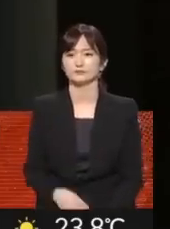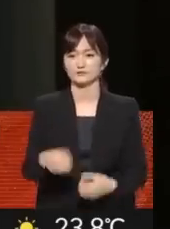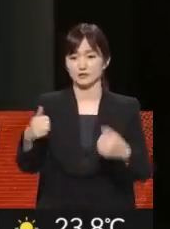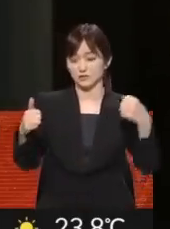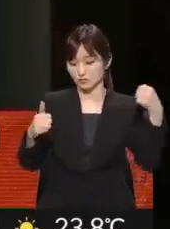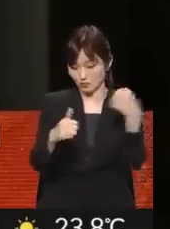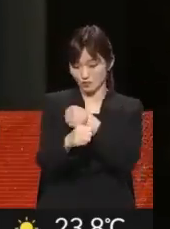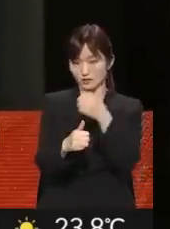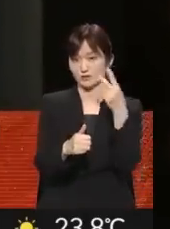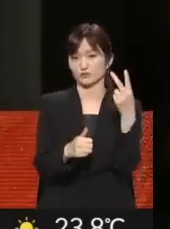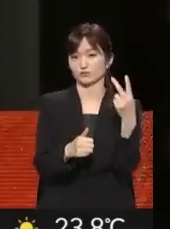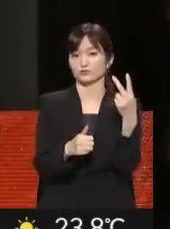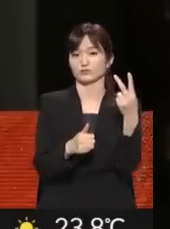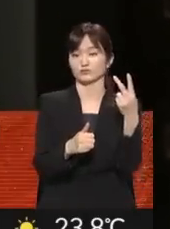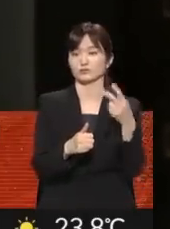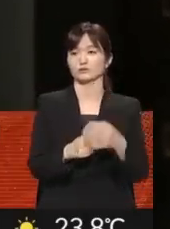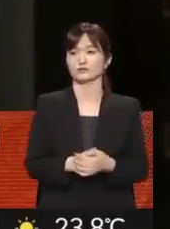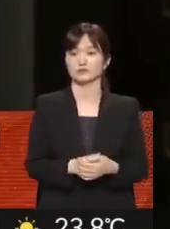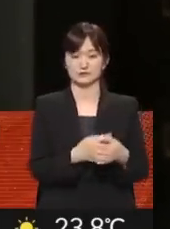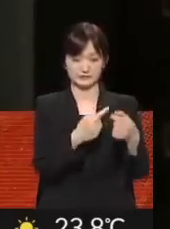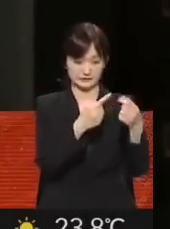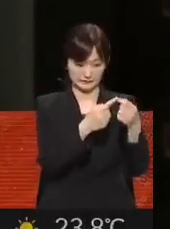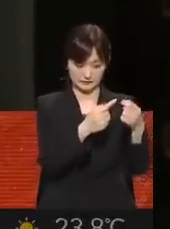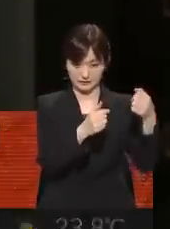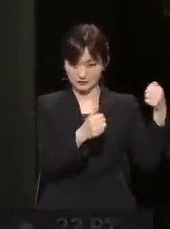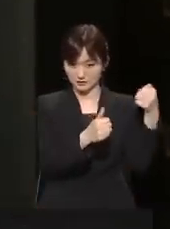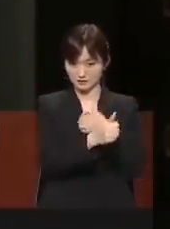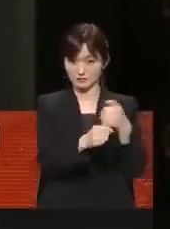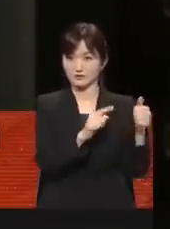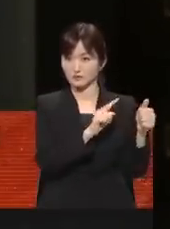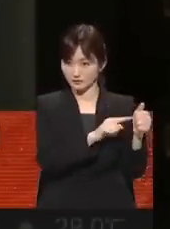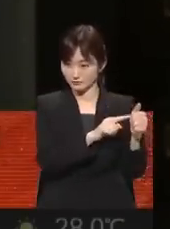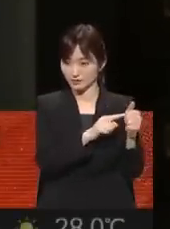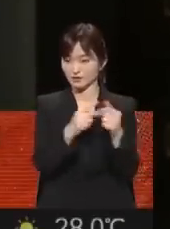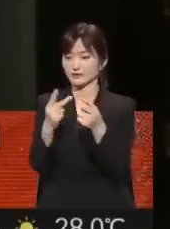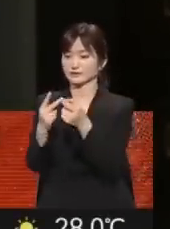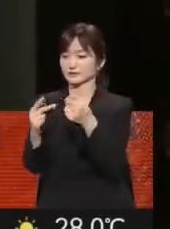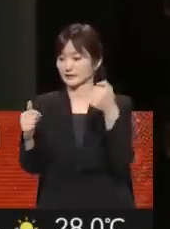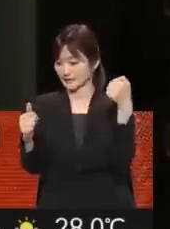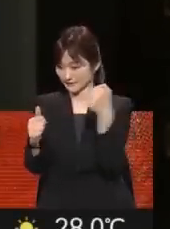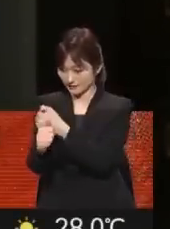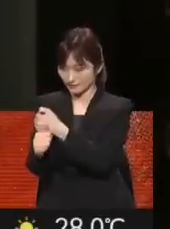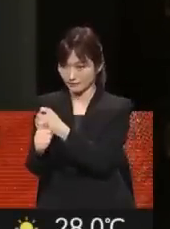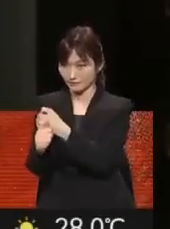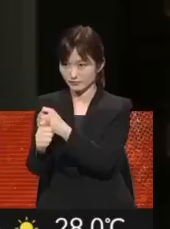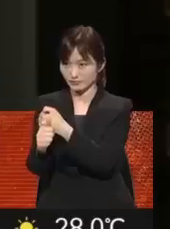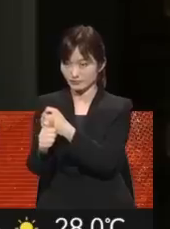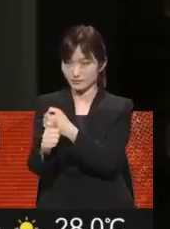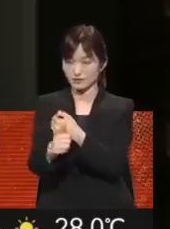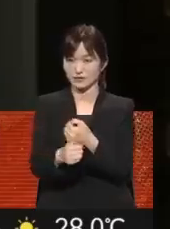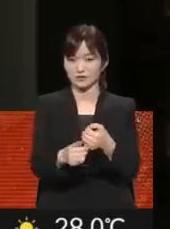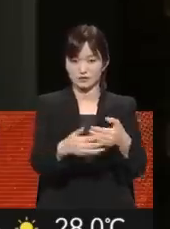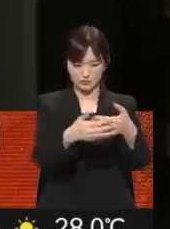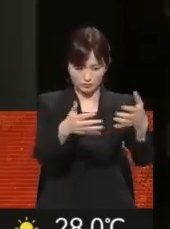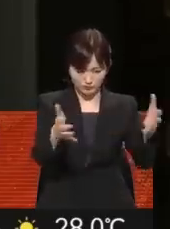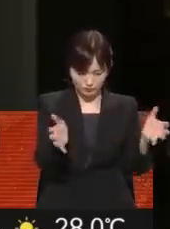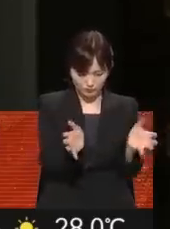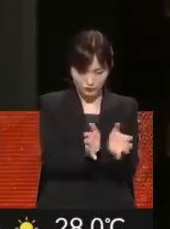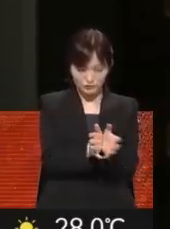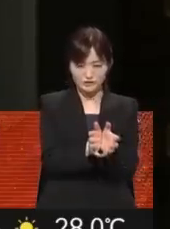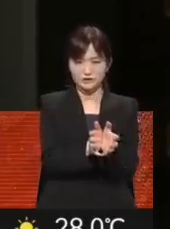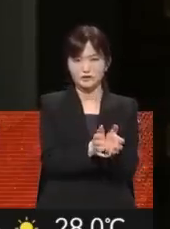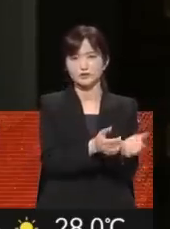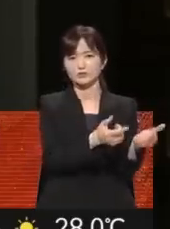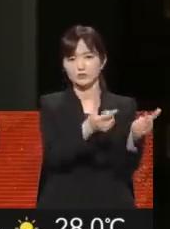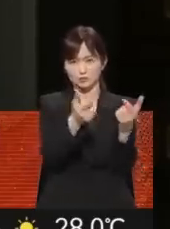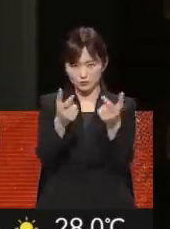있었는데 결국이 1차 폭행에 가해자와 2차폭행에 가해자들이 한 무리다 한통속이다라는